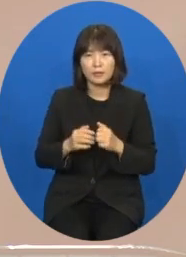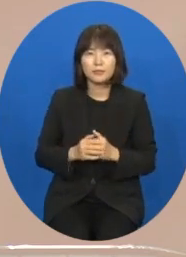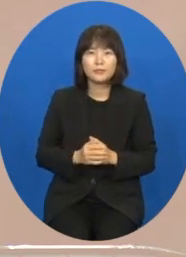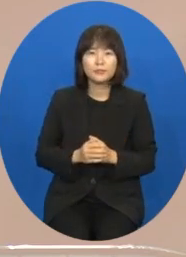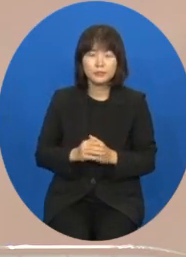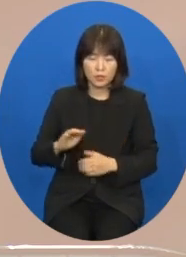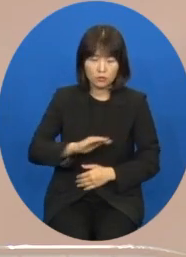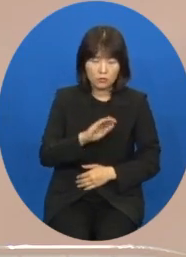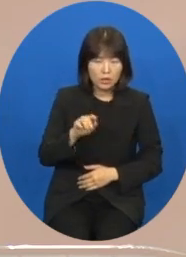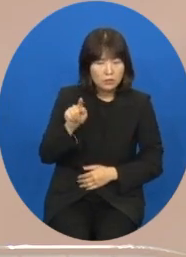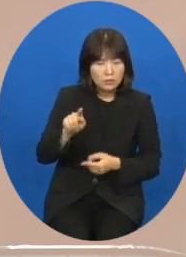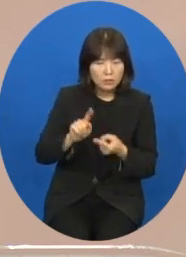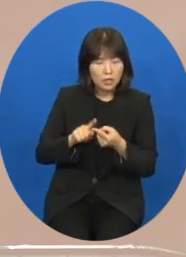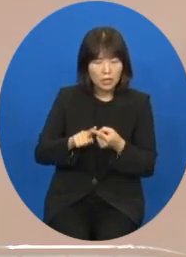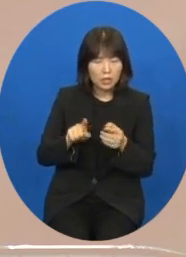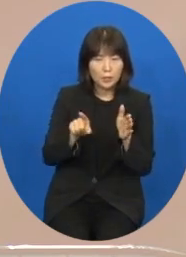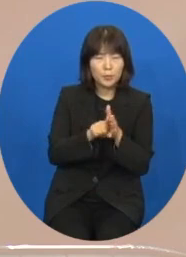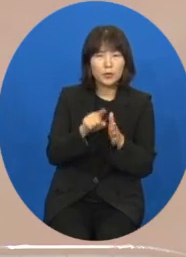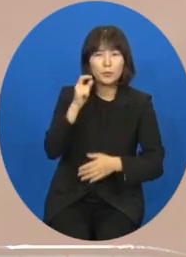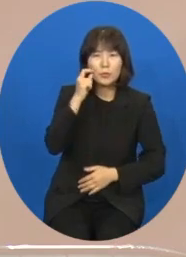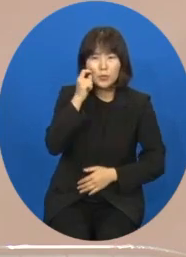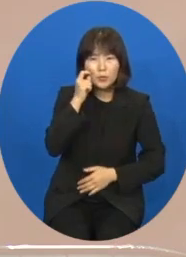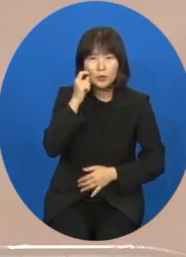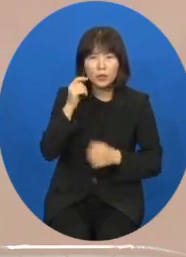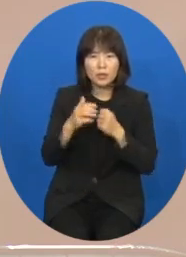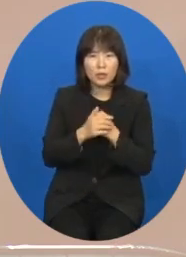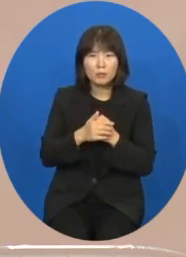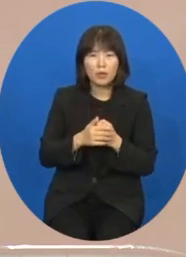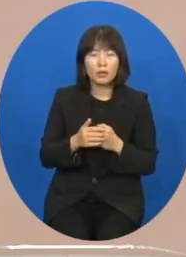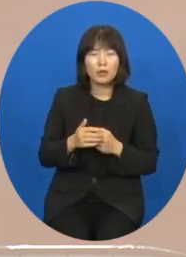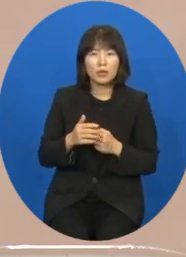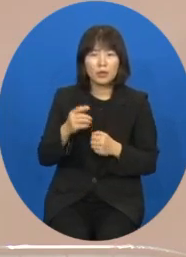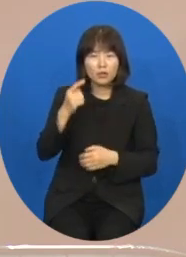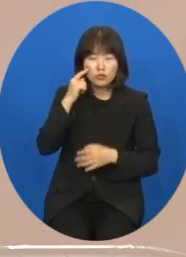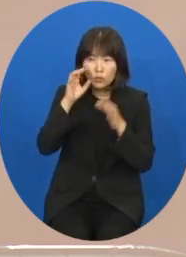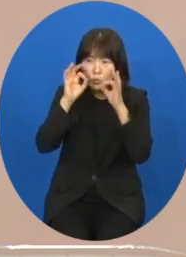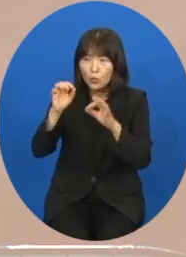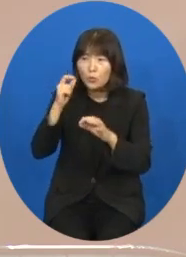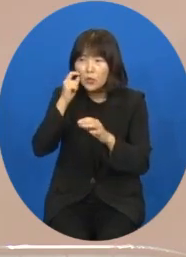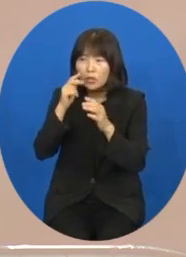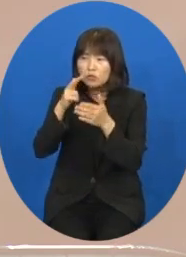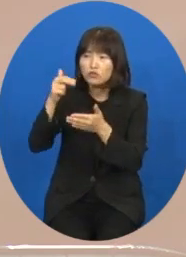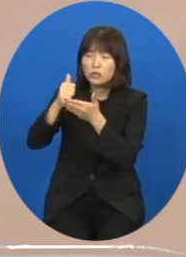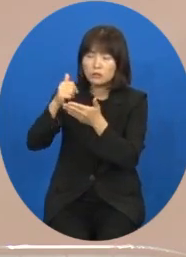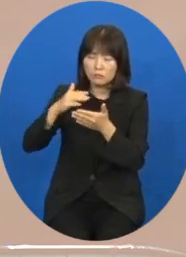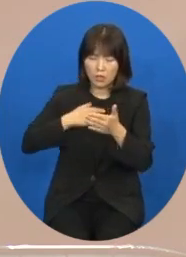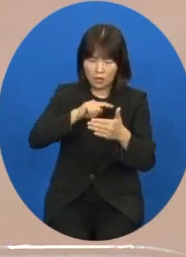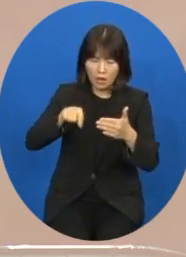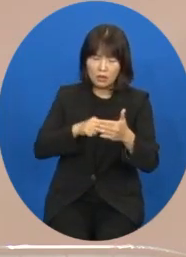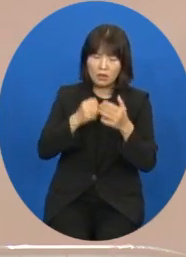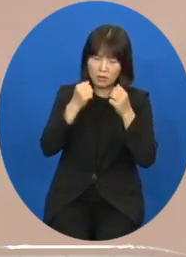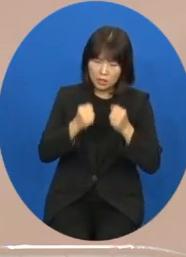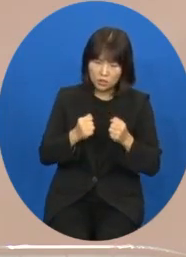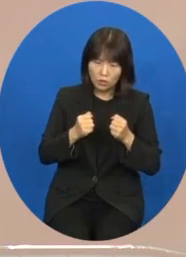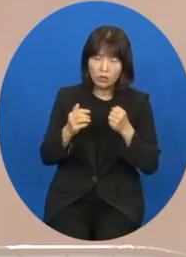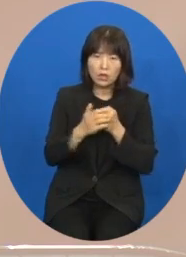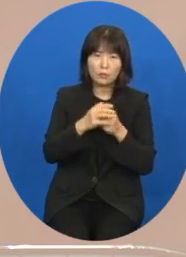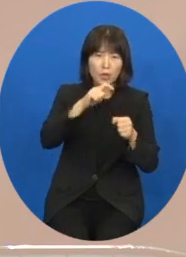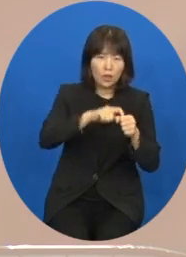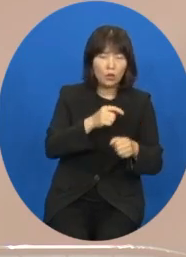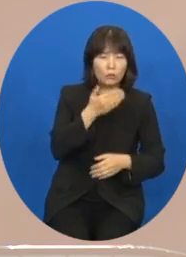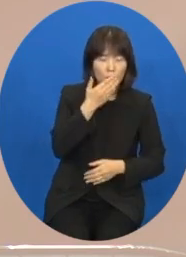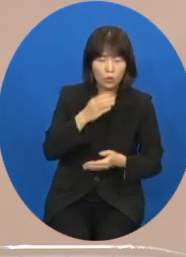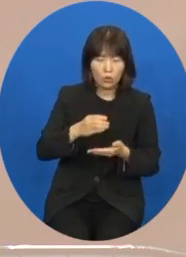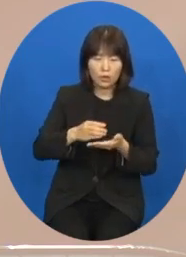우리가 그것을 좀처럼 믿지 못하니까, 눈으로 안 보이시는 주님이 내 안에 계시다니까. 그래서 떡을 먹고 잔을